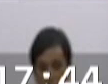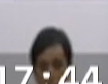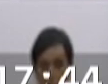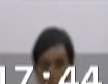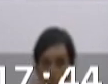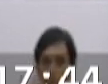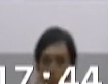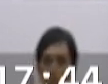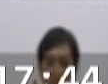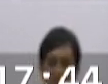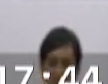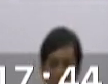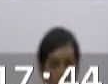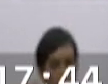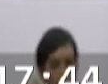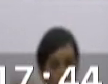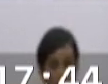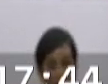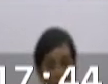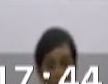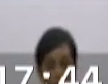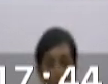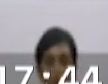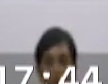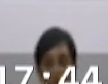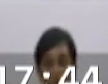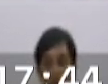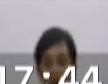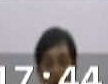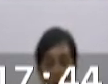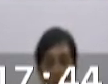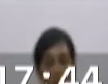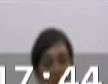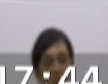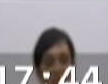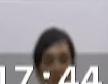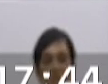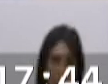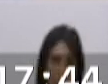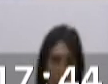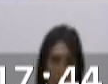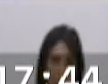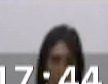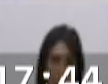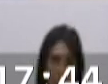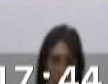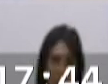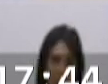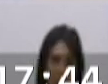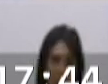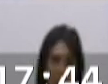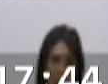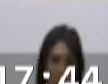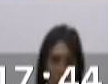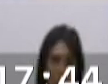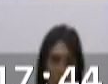ხუთჯერ იაფი თურქული ანალოგის შეძენის. Აბა გაიკითხეთ აფთიაქებში და თქვით, ლიპრიმარი მინდა, ვერ იპოვით. DRG სისტემა, როგორც კონცეფცია,